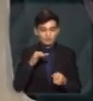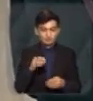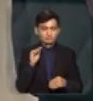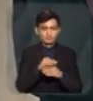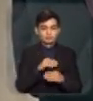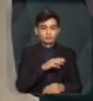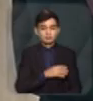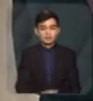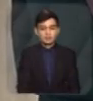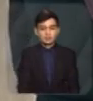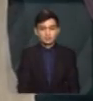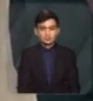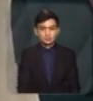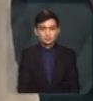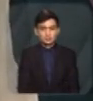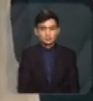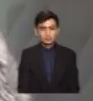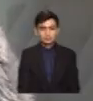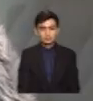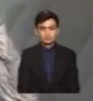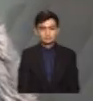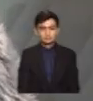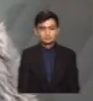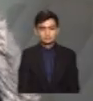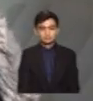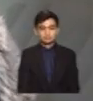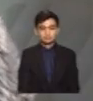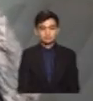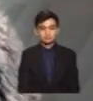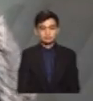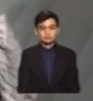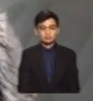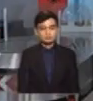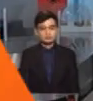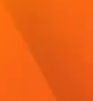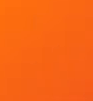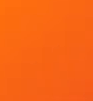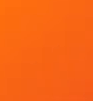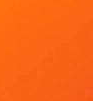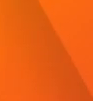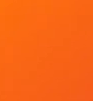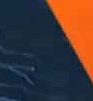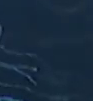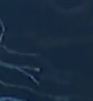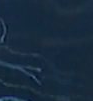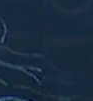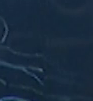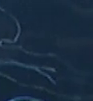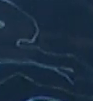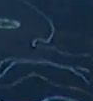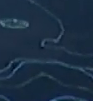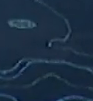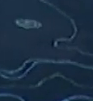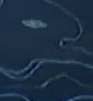ведомстве. Жанна Рахимжанова, Мадина Исюмбаева, Сергей Шуйский, Информбюро, Алматы. Будьте в курсе